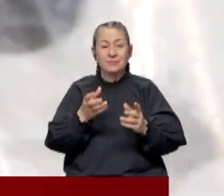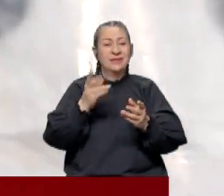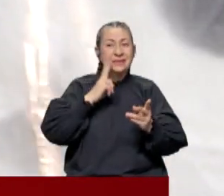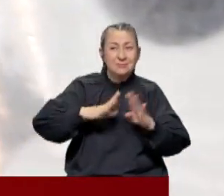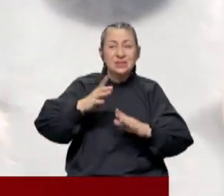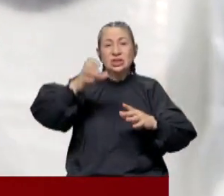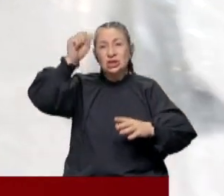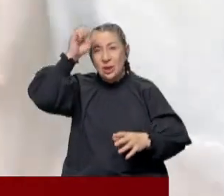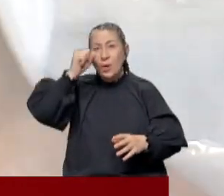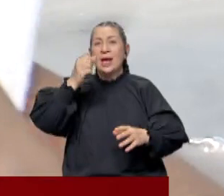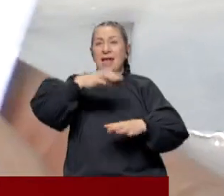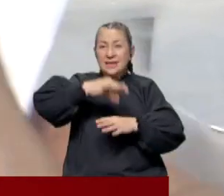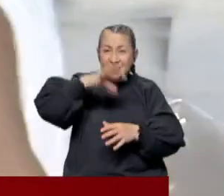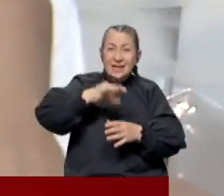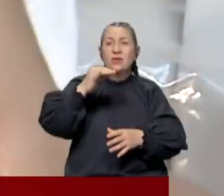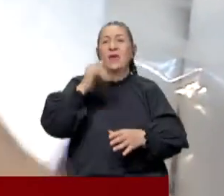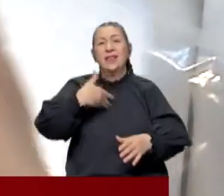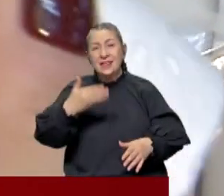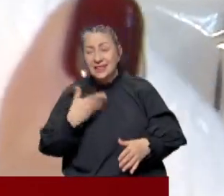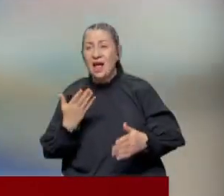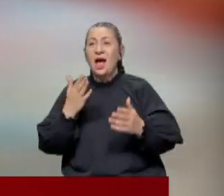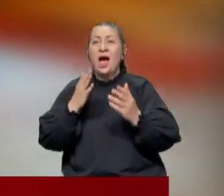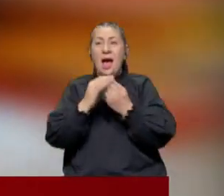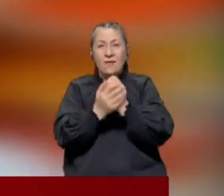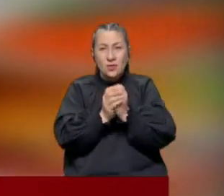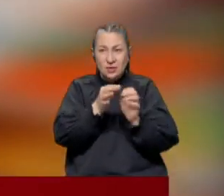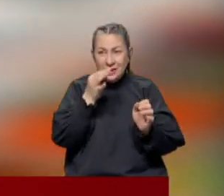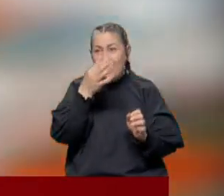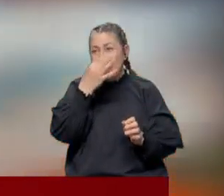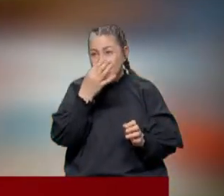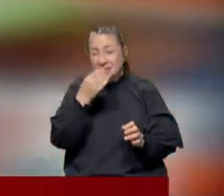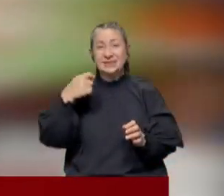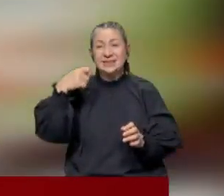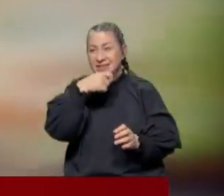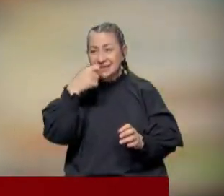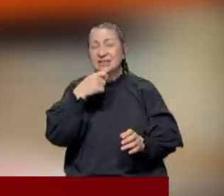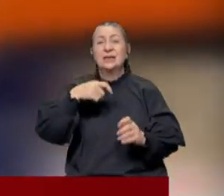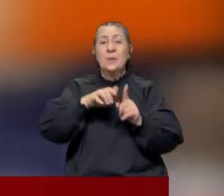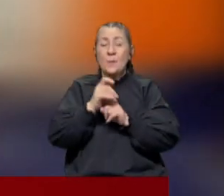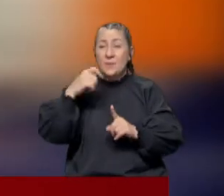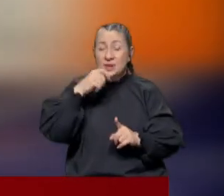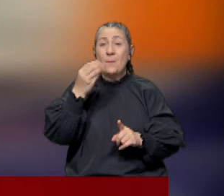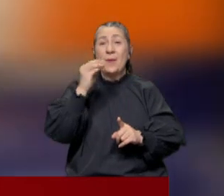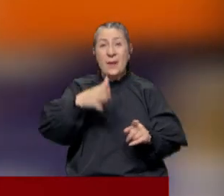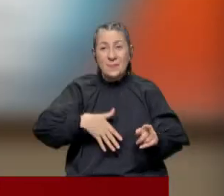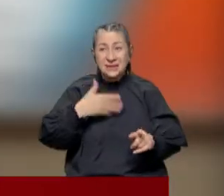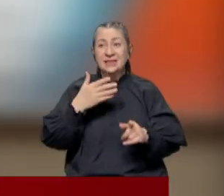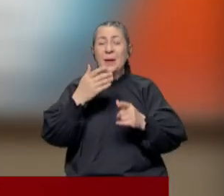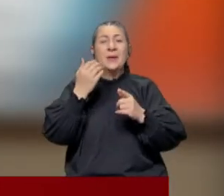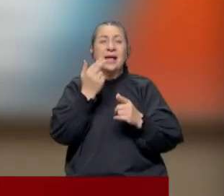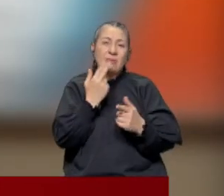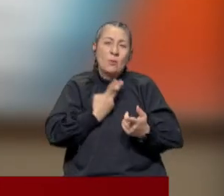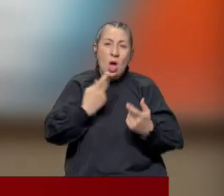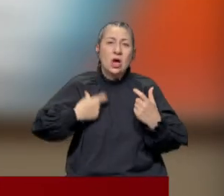dezenfektanlar, şampuan, ıslak mendil, tuvalet kağıdı, kağıt havlu, kağıt mendil, peçete, diş fırçası, diş macunu, bebek bezi ve hijyenik pet